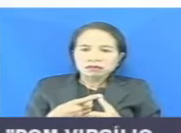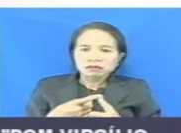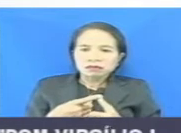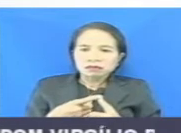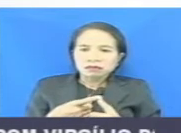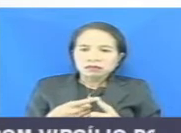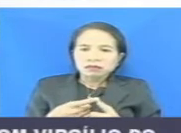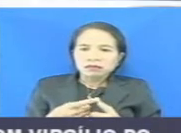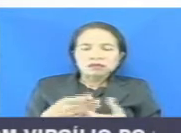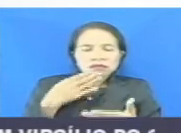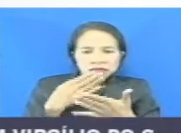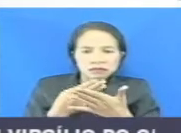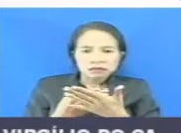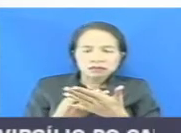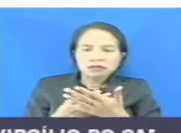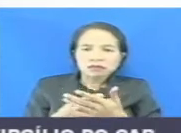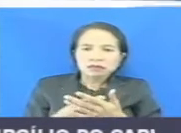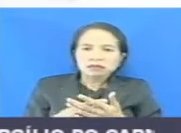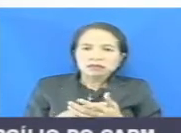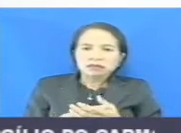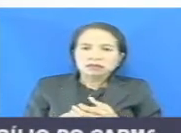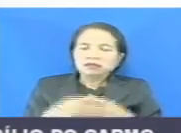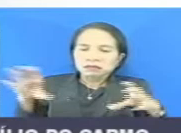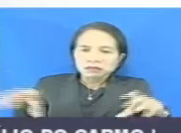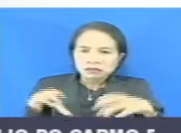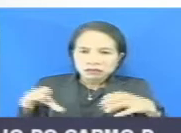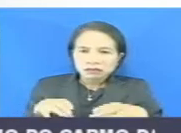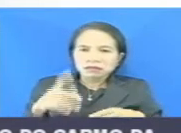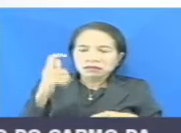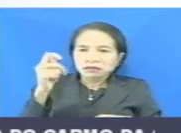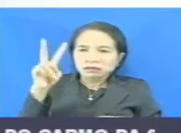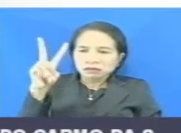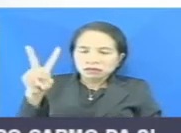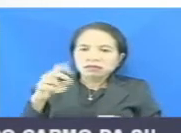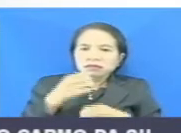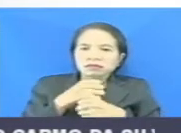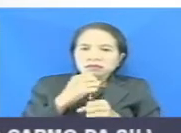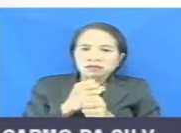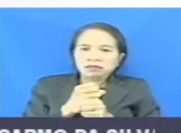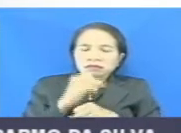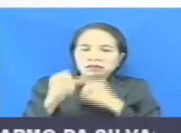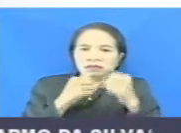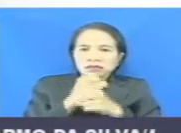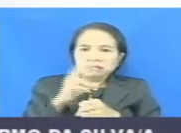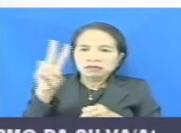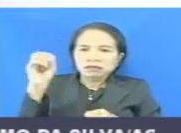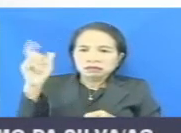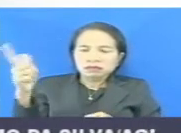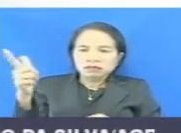dehang e mak dehang pontu dia kmia bai ha prestasau de servisu ke TVTL halo durante tinan